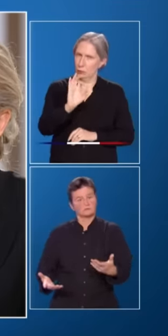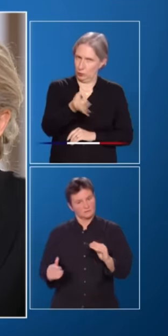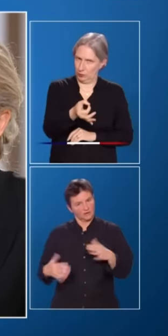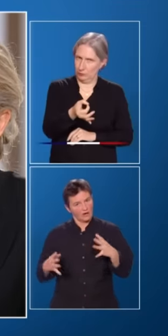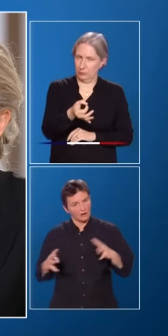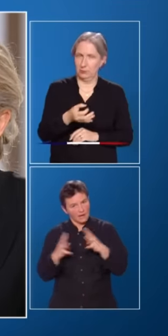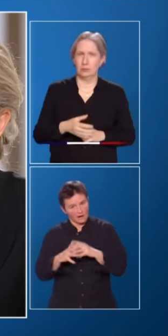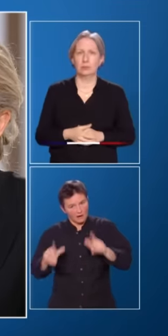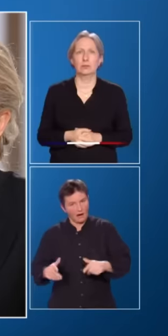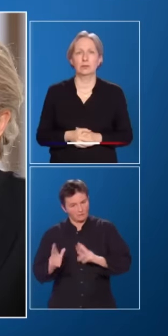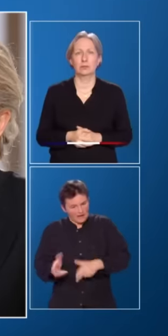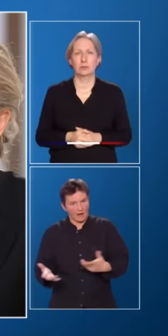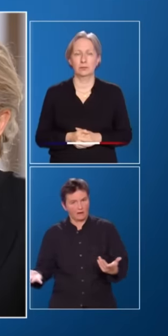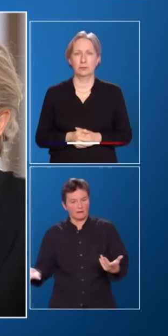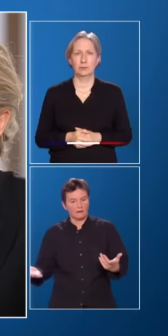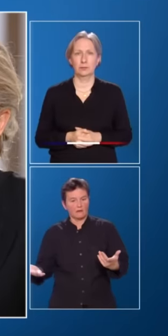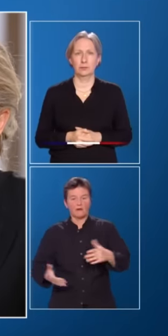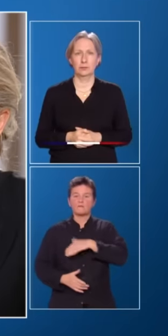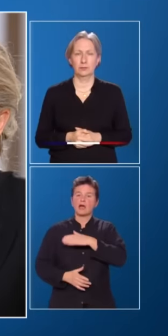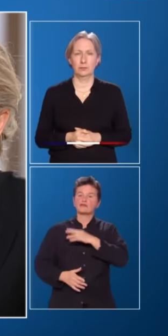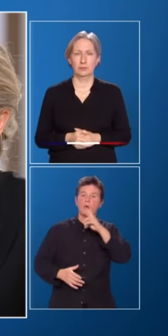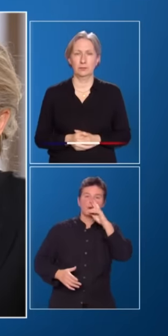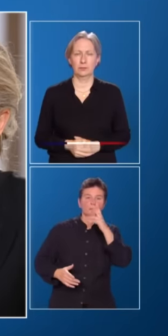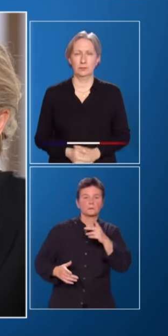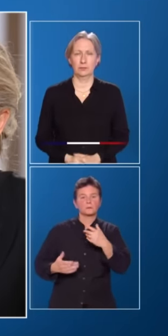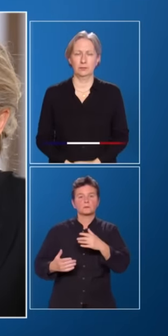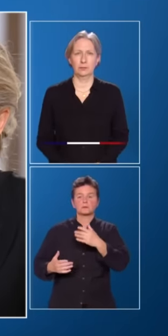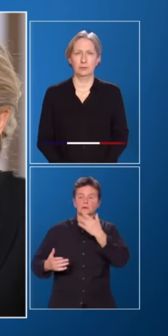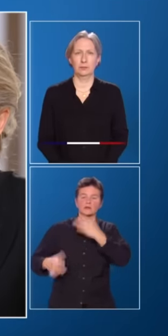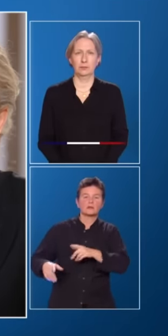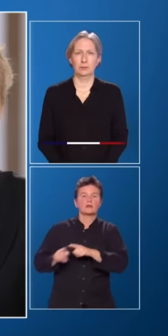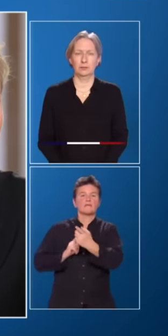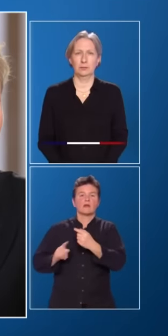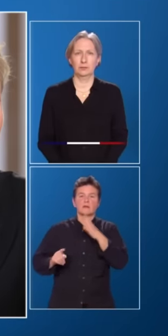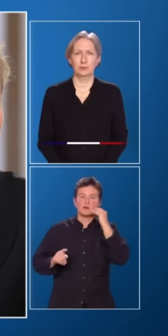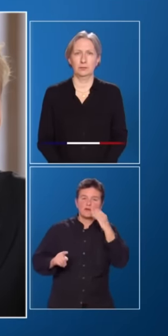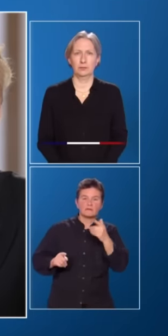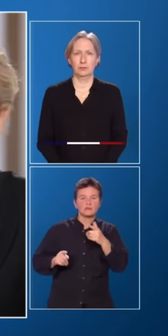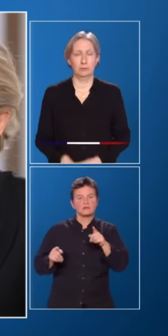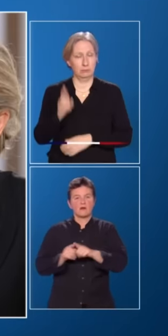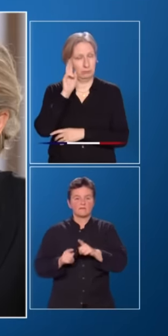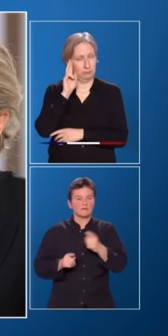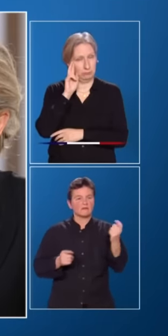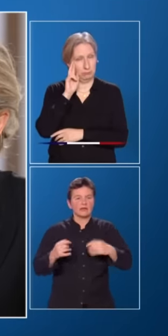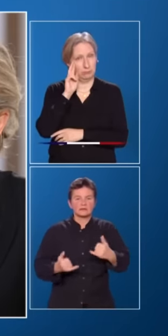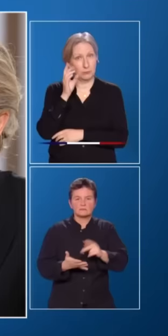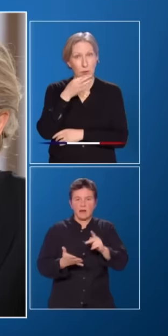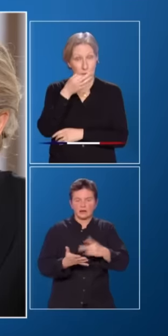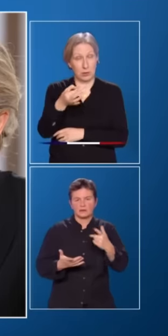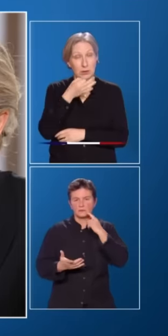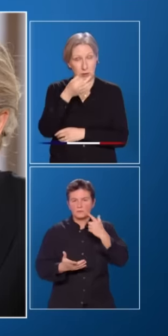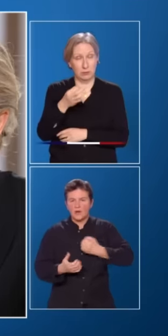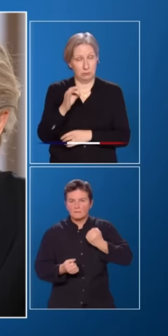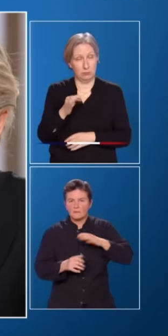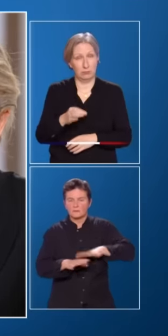de guerre. Des agents russes stipendiés par la Russie, qui étaient moldaves, ont tagué des étoiles de David à Paris. Et vous avez raison de dire tout cela, qui est